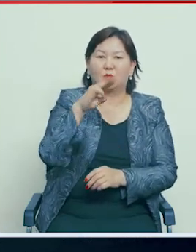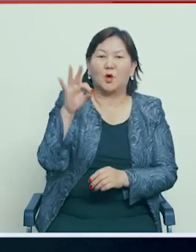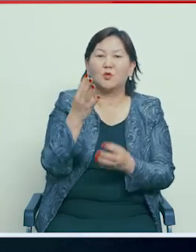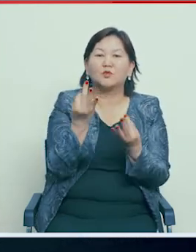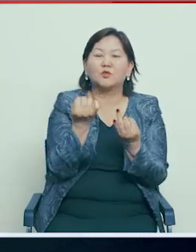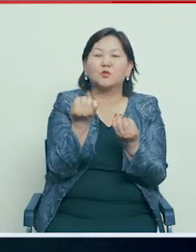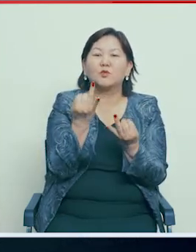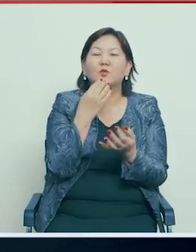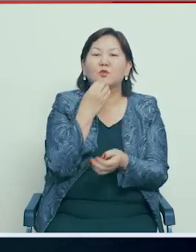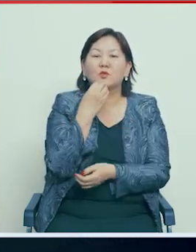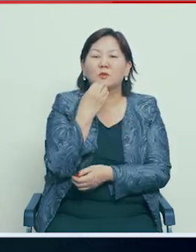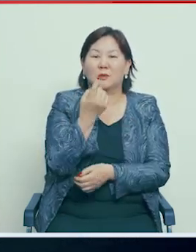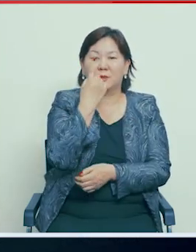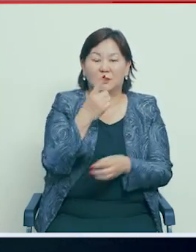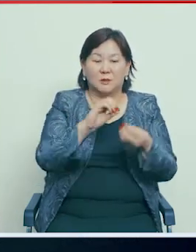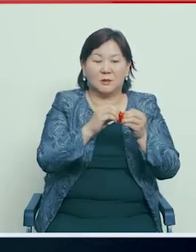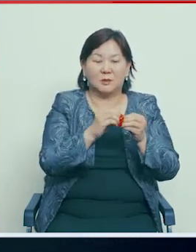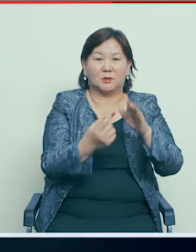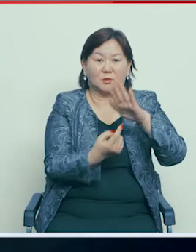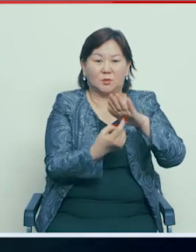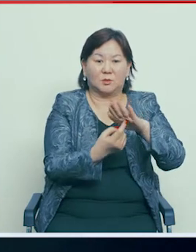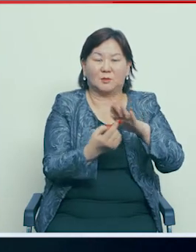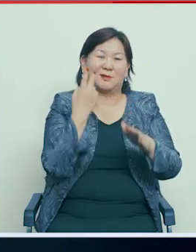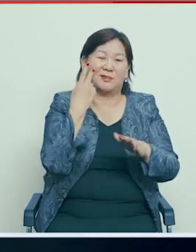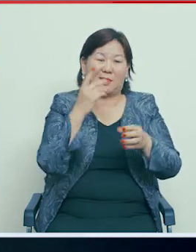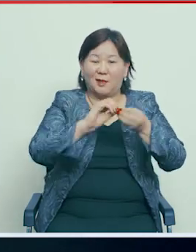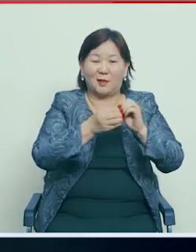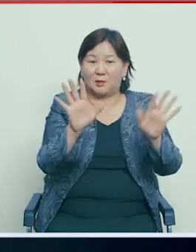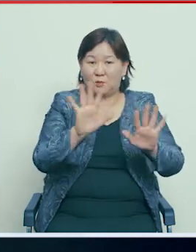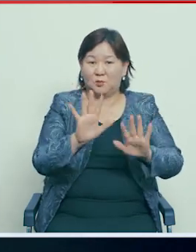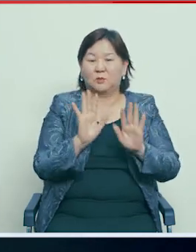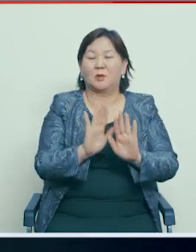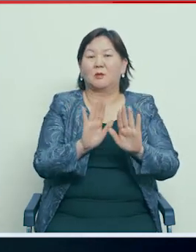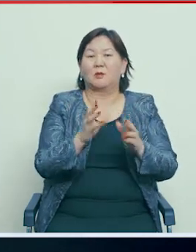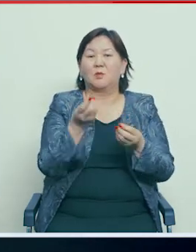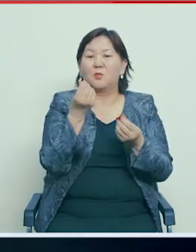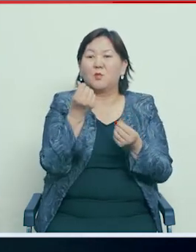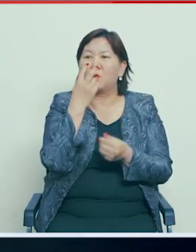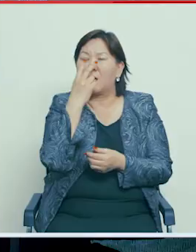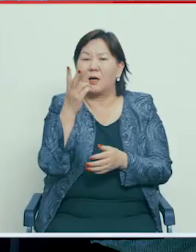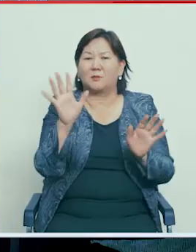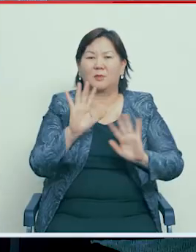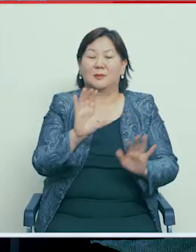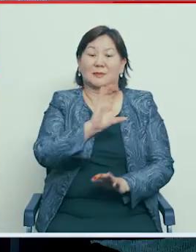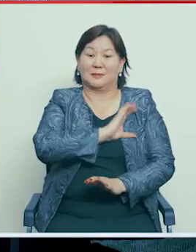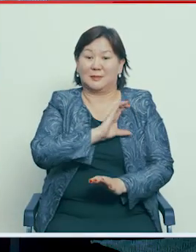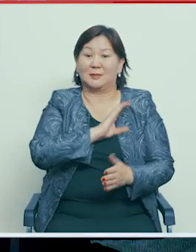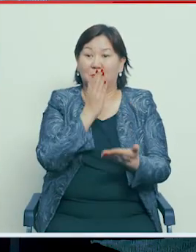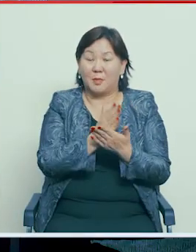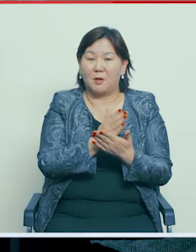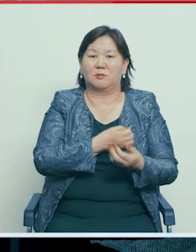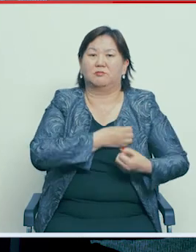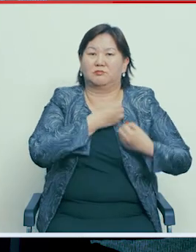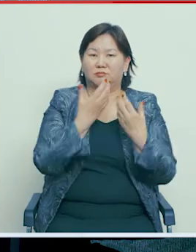цөөхөн нэг хийгээд суурийн тавьчих юм бол тэгээ дандаа хийгээд авахгүй шүү дээ. Нэг зам хийсэн бол тий. Тэгэхээр мөнгөөр битгий хараач сэтгэл байх юм бол